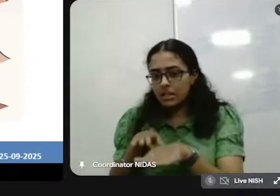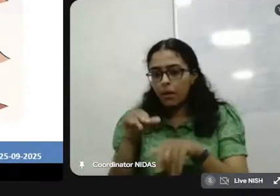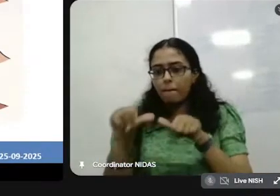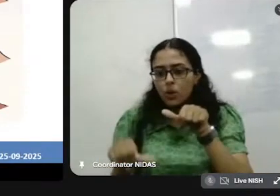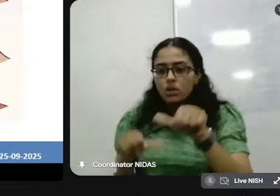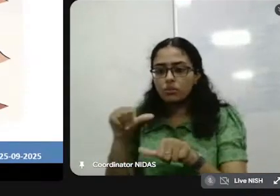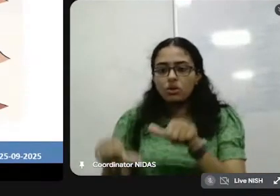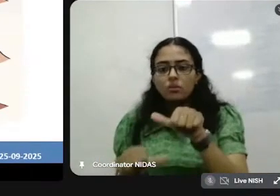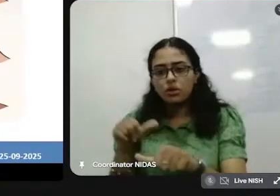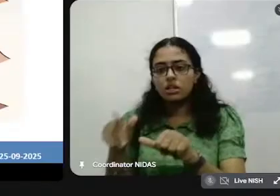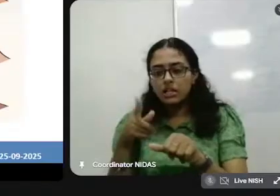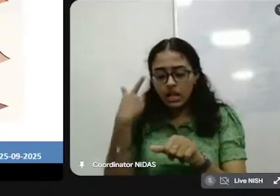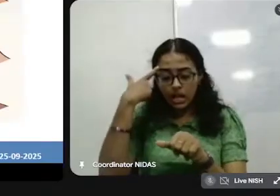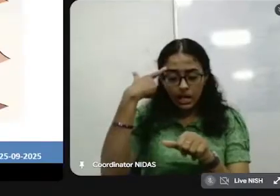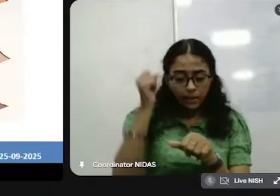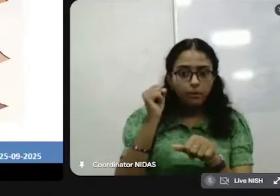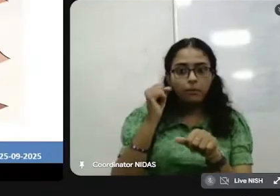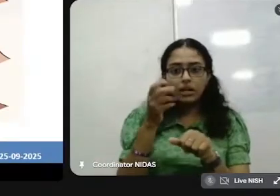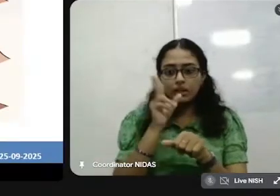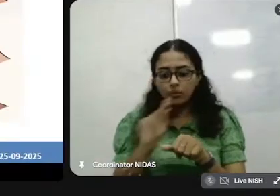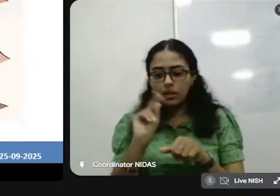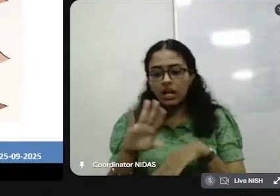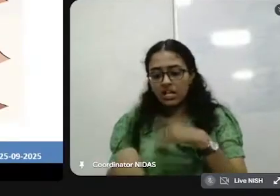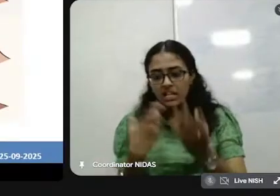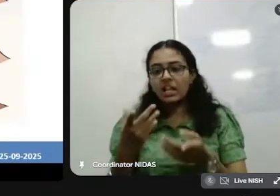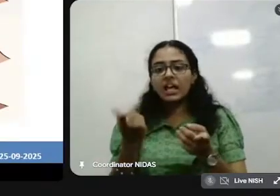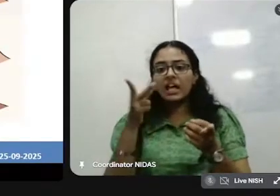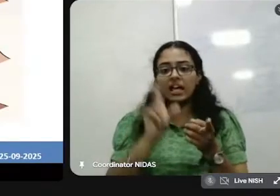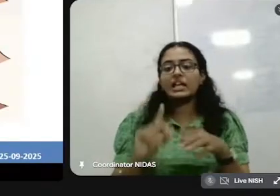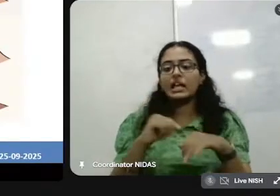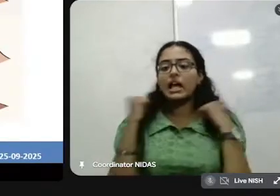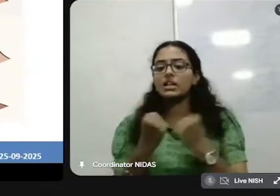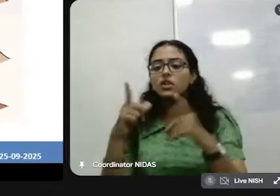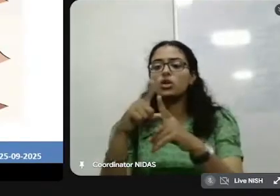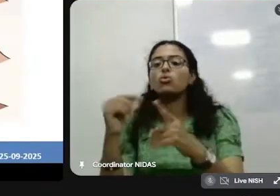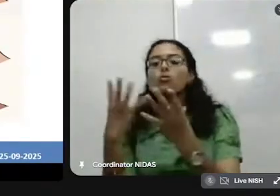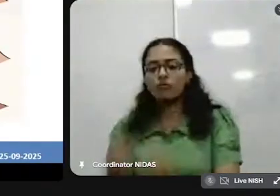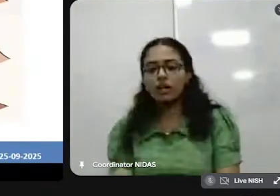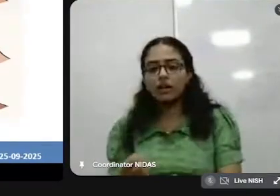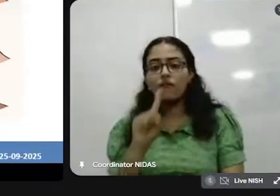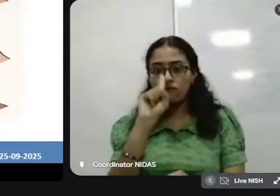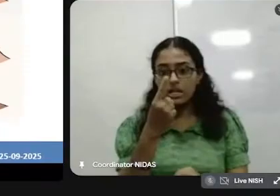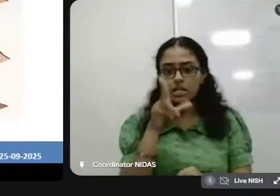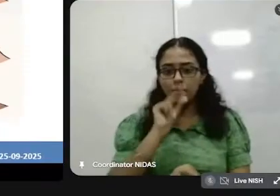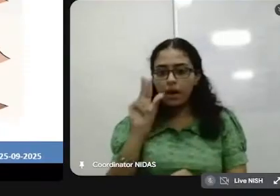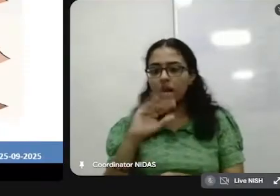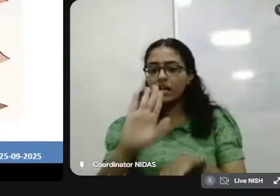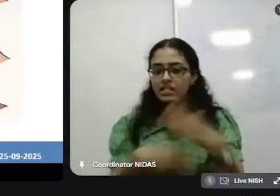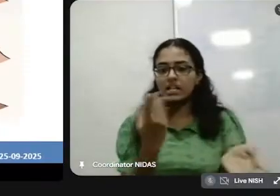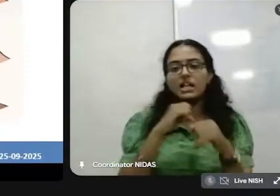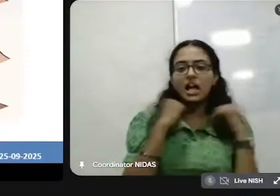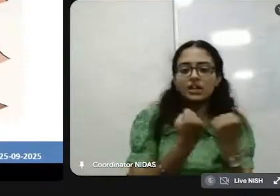അവർ ഓർത്ത് പറഞ്ഞതിന് ശേഷം അവരെ ആ ആക്ടിവിറ്റി ചെയ്യിപ്പിക്കാനോട് ശ്രമിക്കുക. അപ്പൊ സ്റ്റെപ്പ് ബൈ സ്റ്റെപ്പായിട്ട് ചെയ്യുമ്പോൾ പ്ലാനിങ്